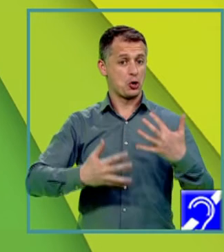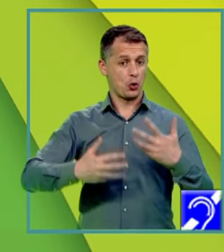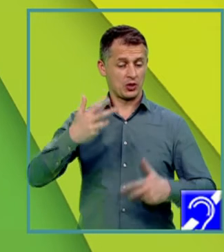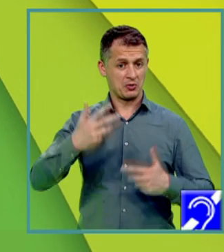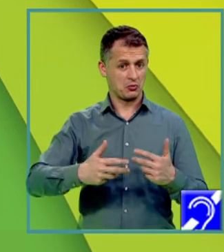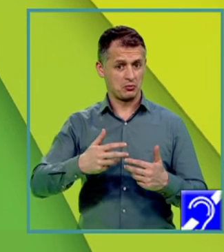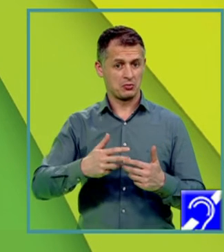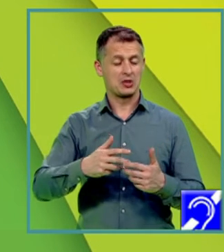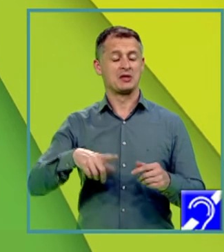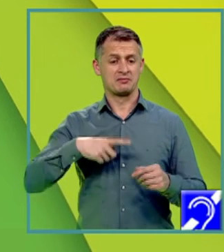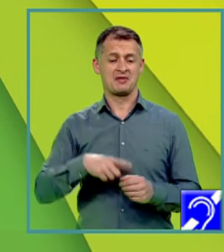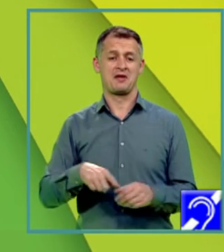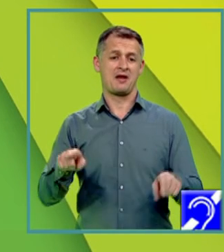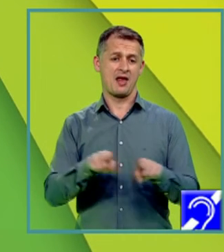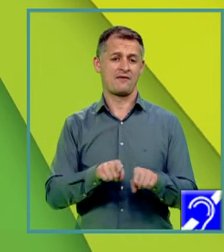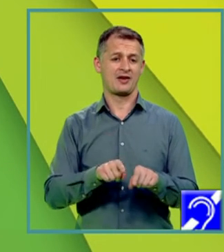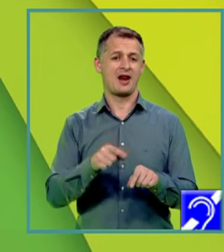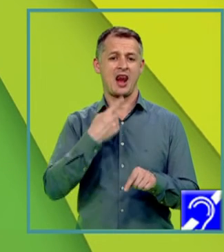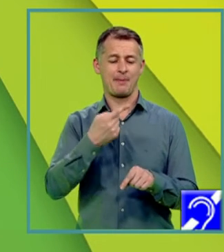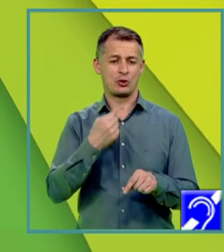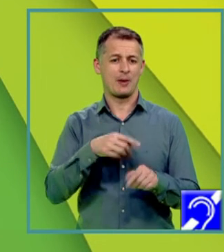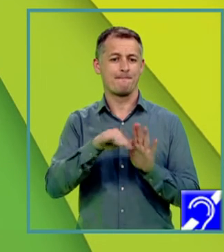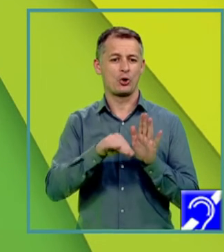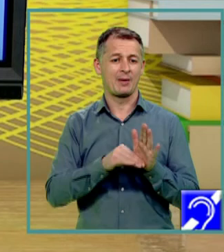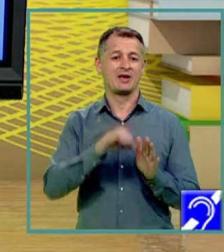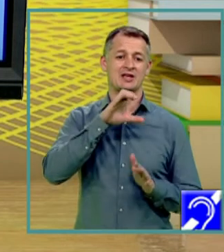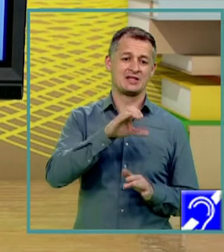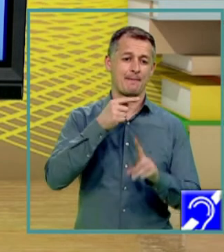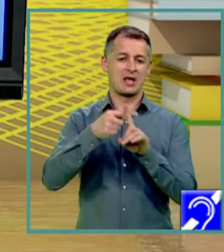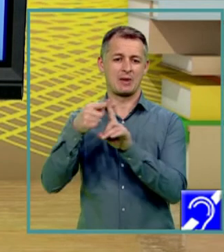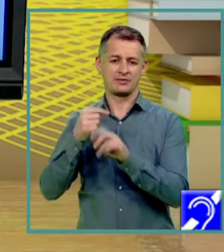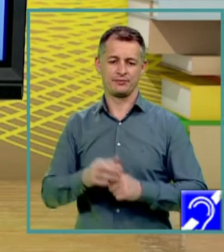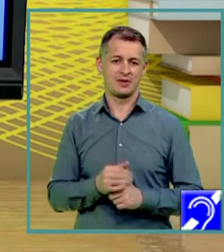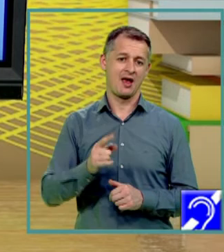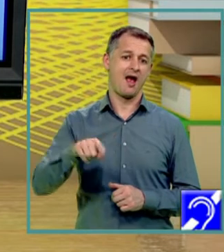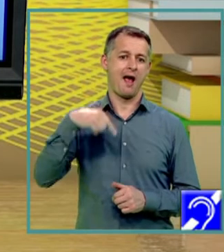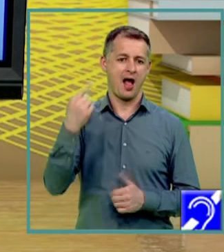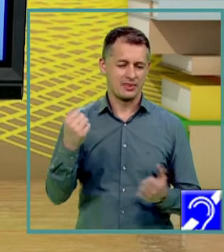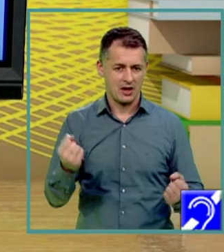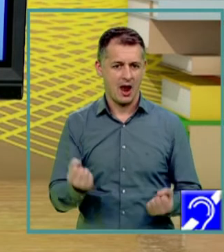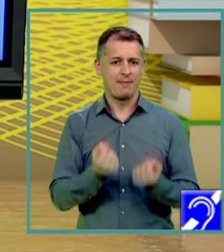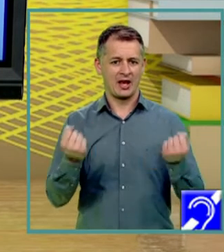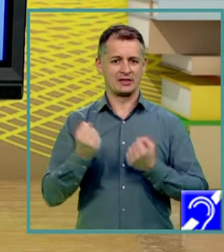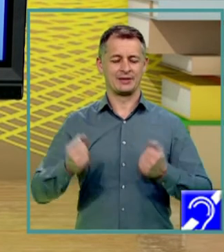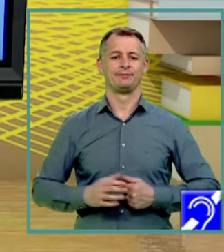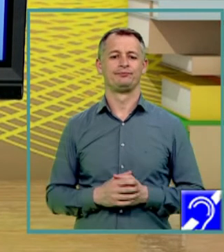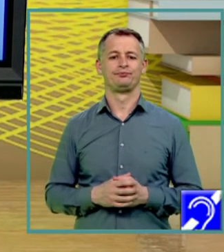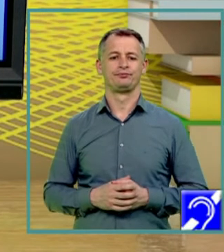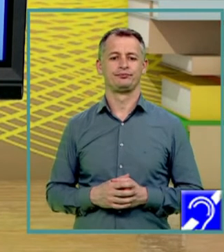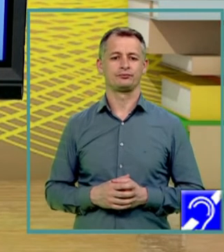cu cel scrise în limbajul de programare cplusplus o altă aplicație prin care